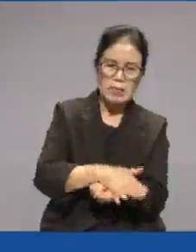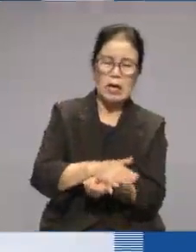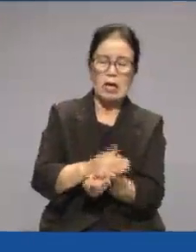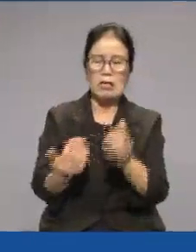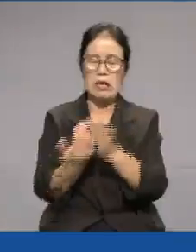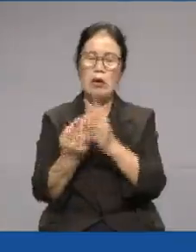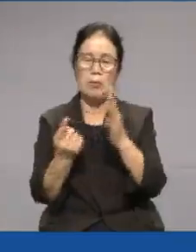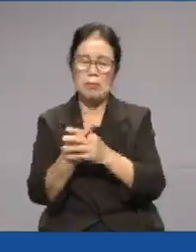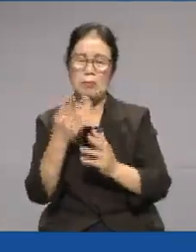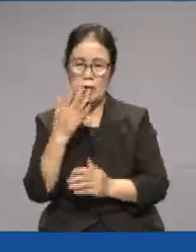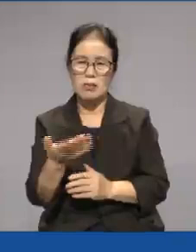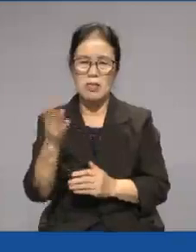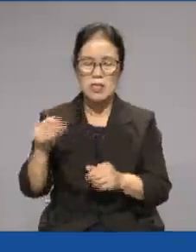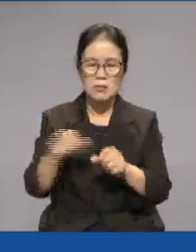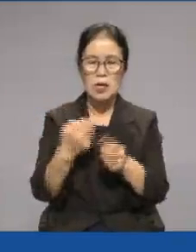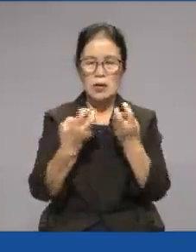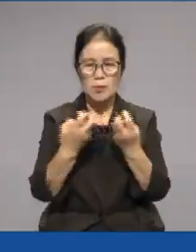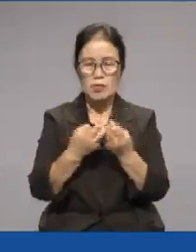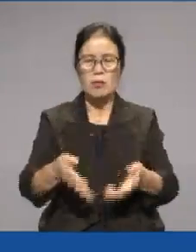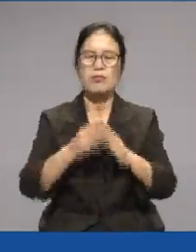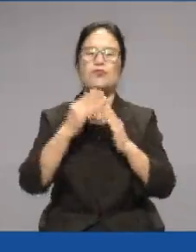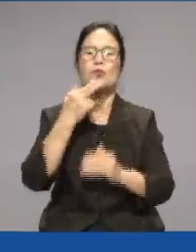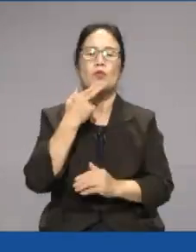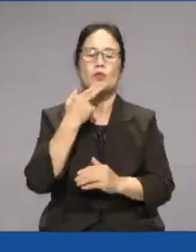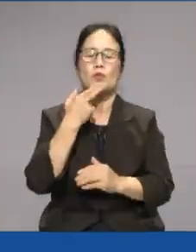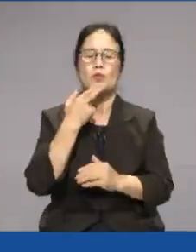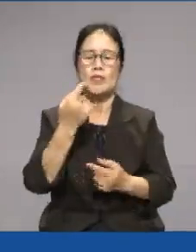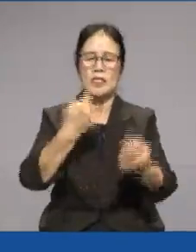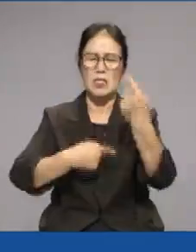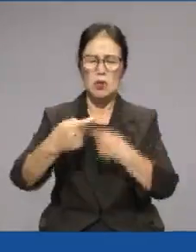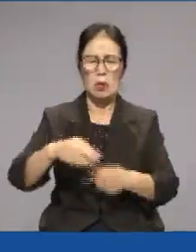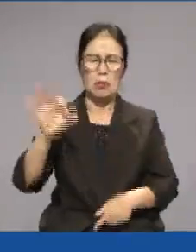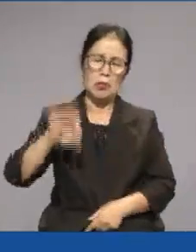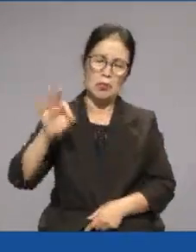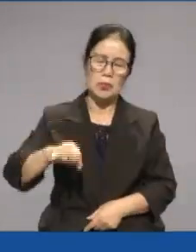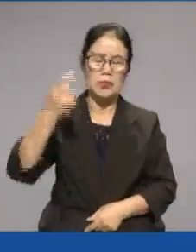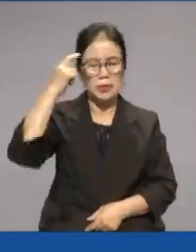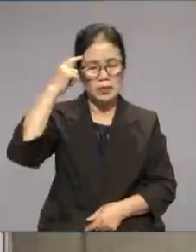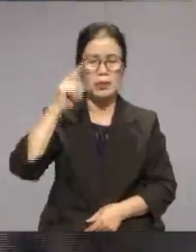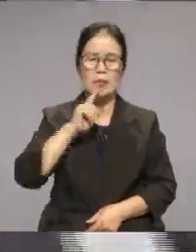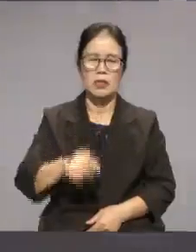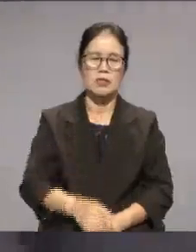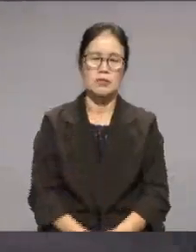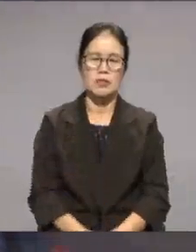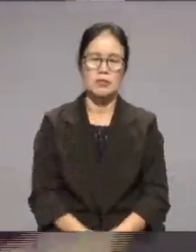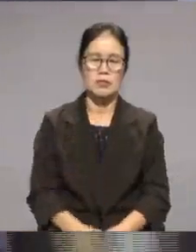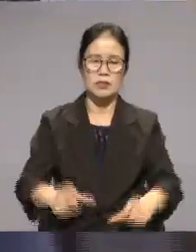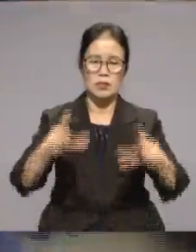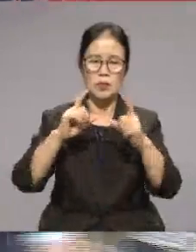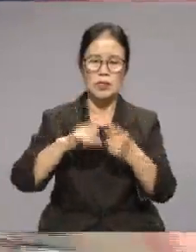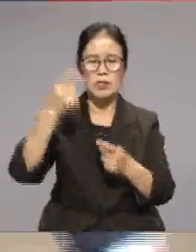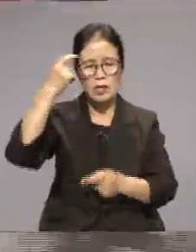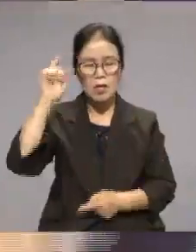있었는데 별도의 경비 대책을 세우지 않았고 신고에 소홀히 대처했다고 판단했습니다. 선고에 대해서 어떻게